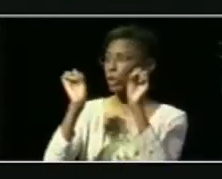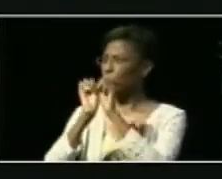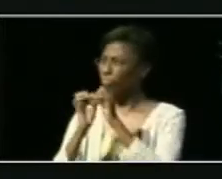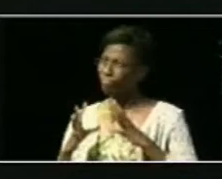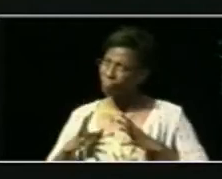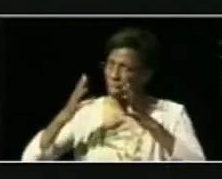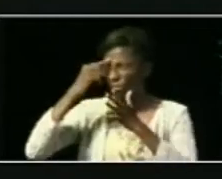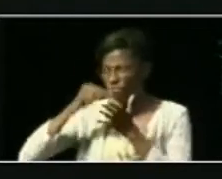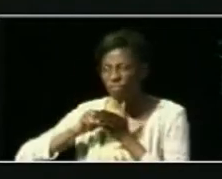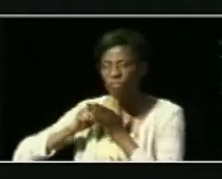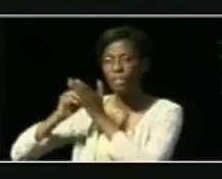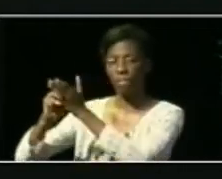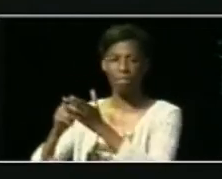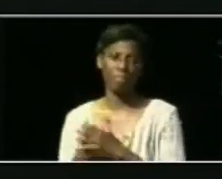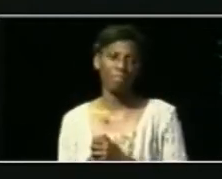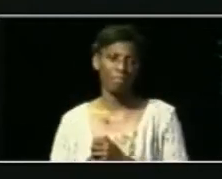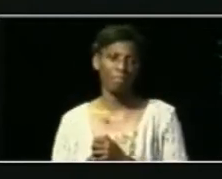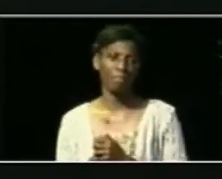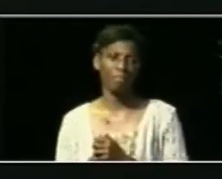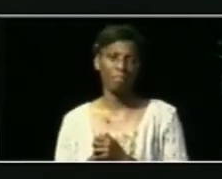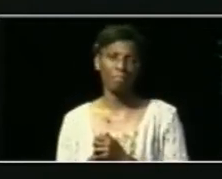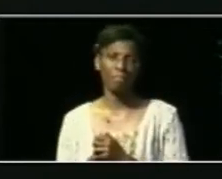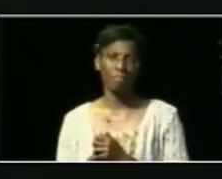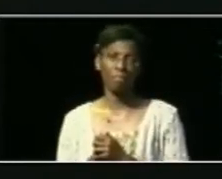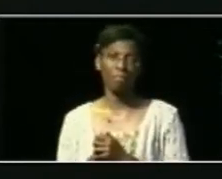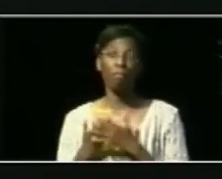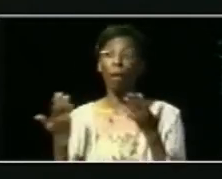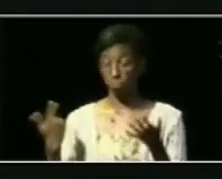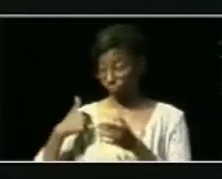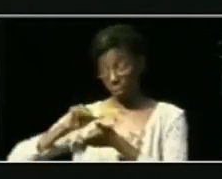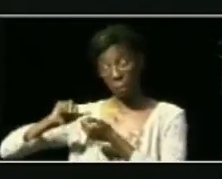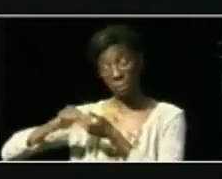fidèle. And then he signs his name. Puis il a signé.